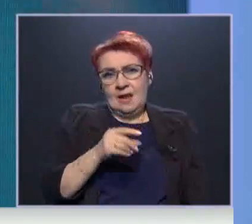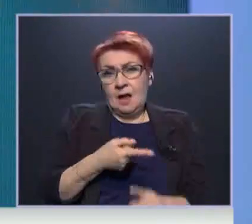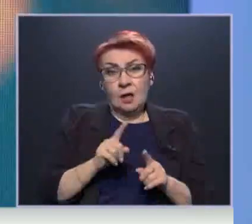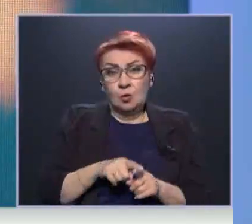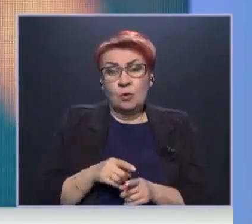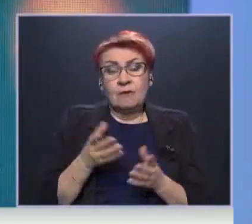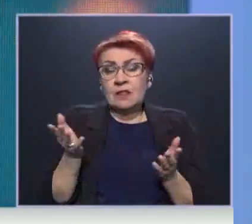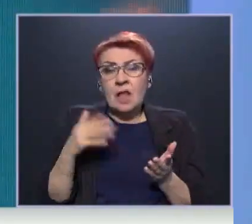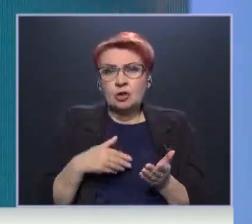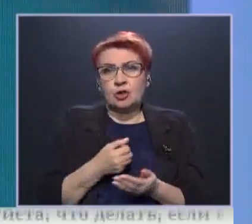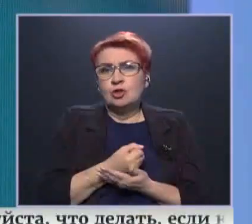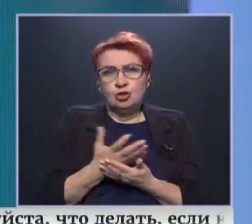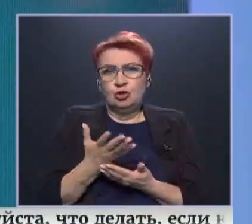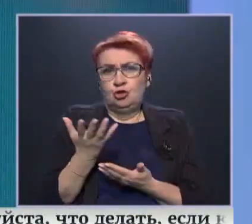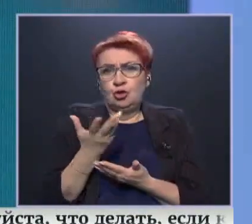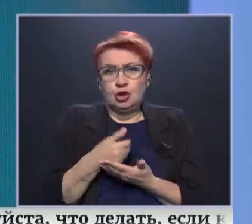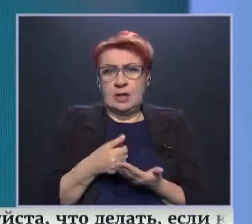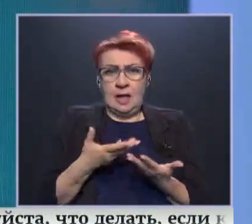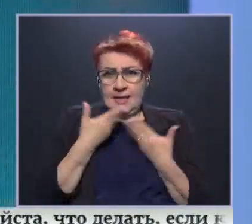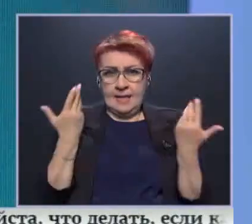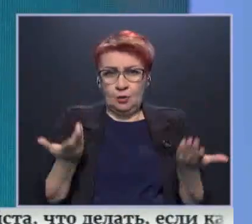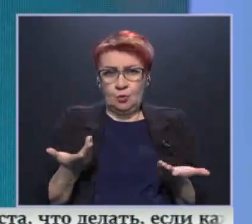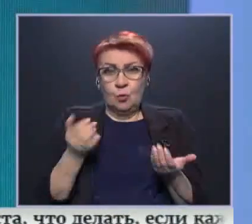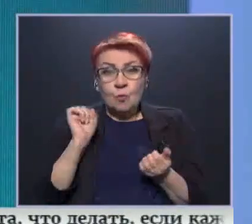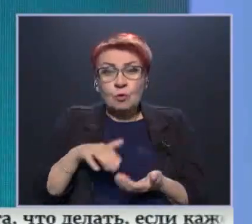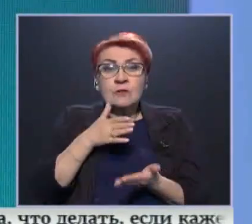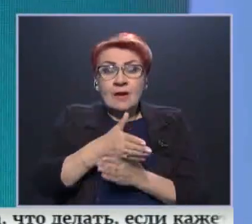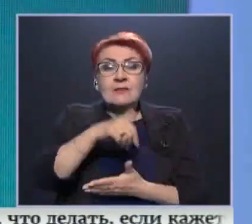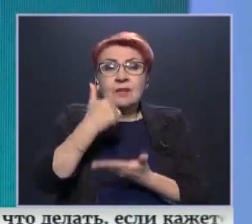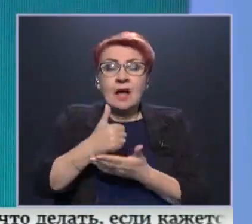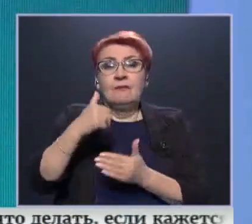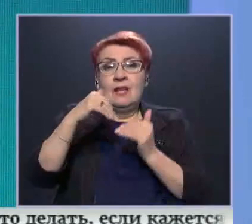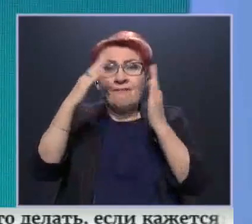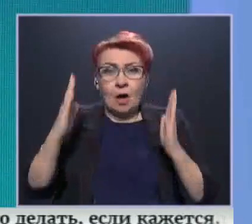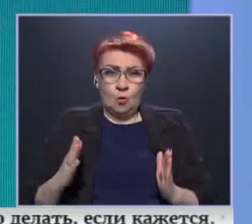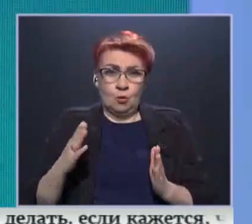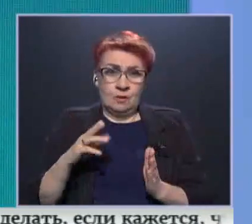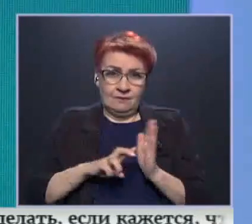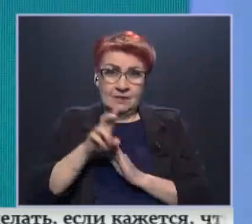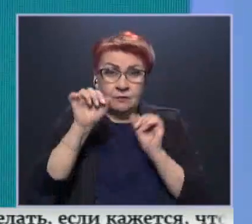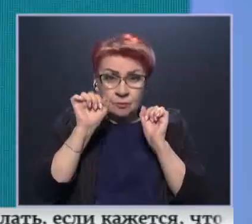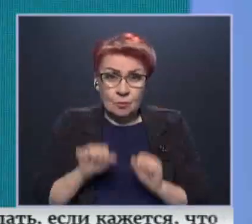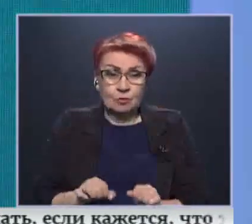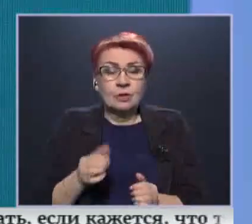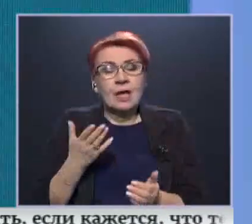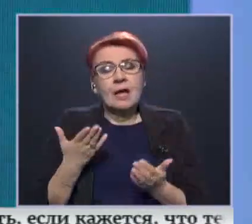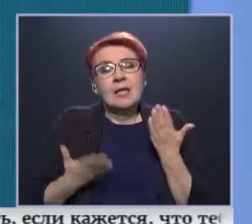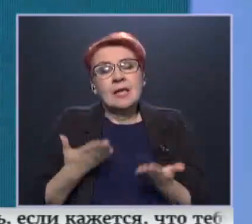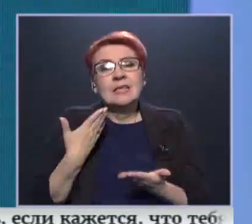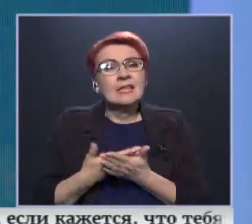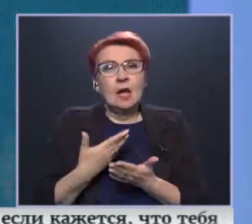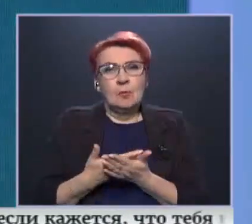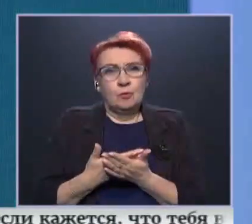Конечно, можно ходить главными воротами в церковь. И если, допустим, человек